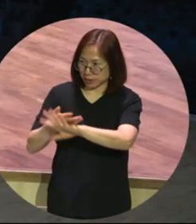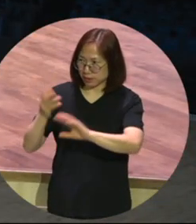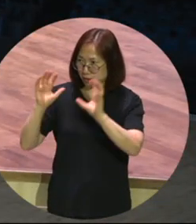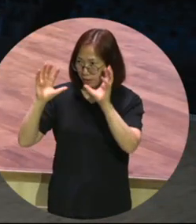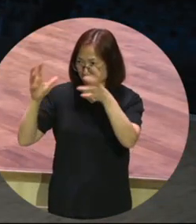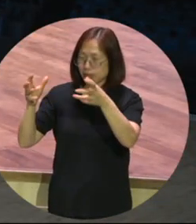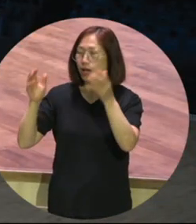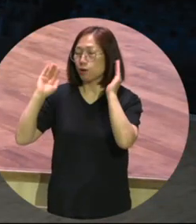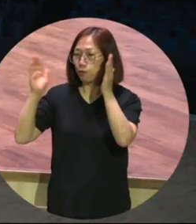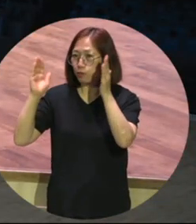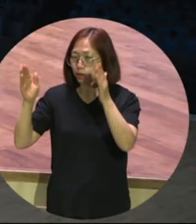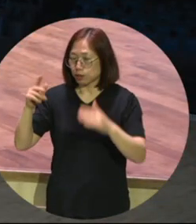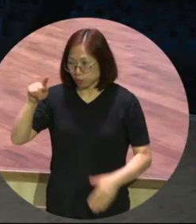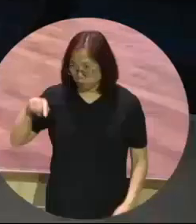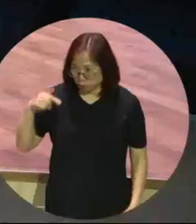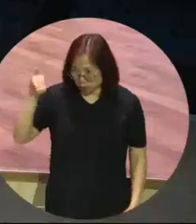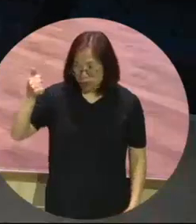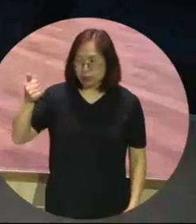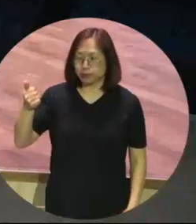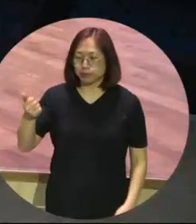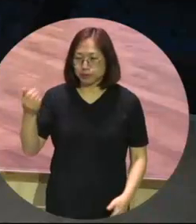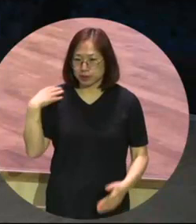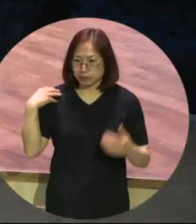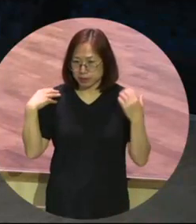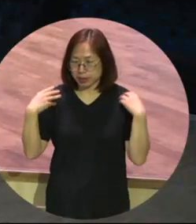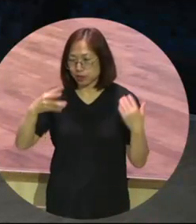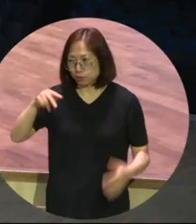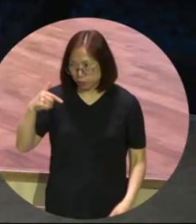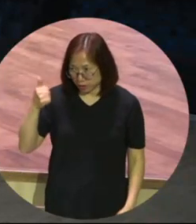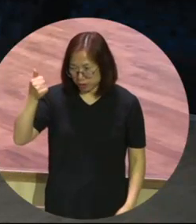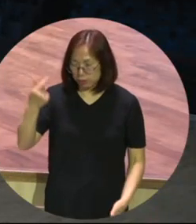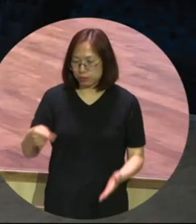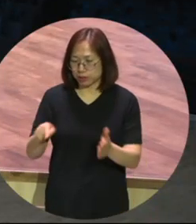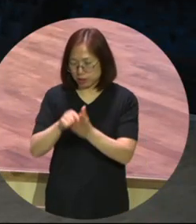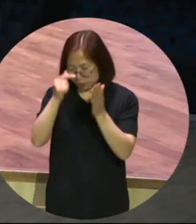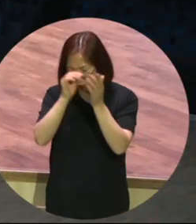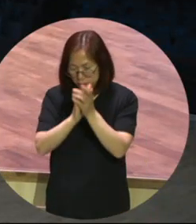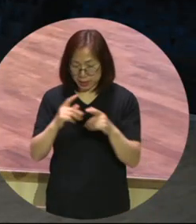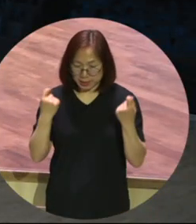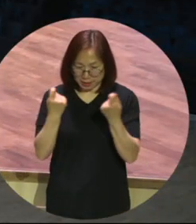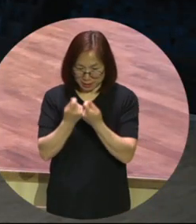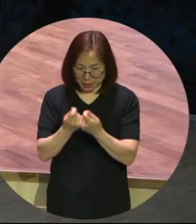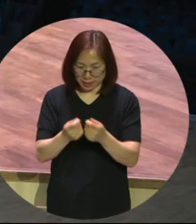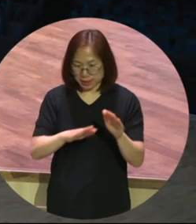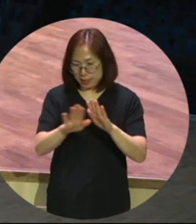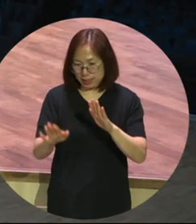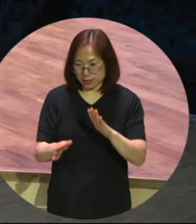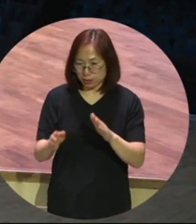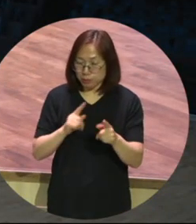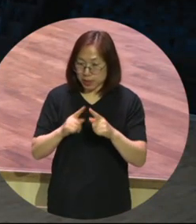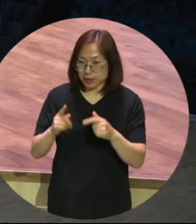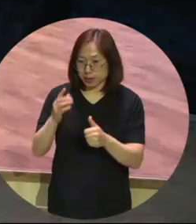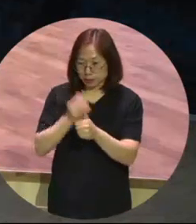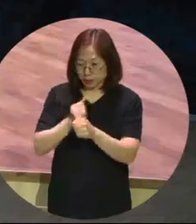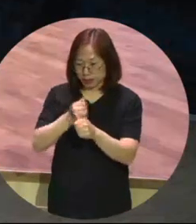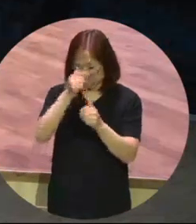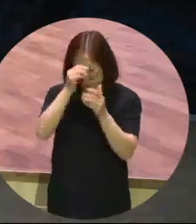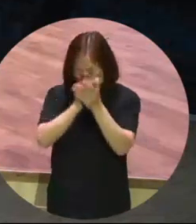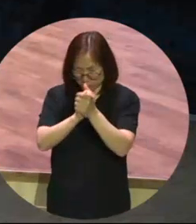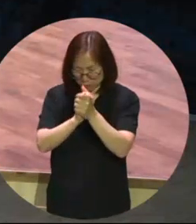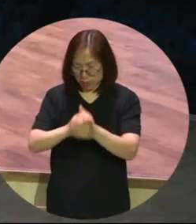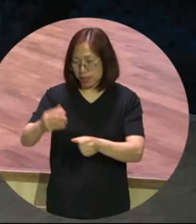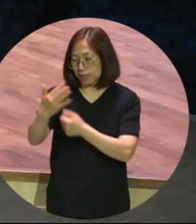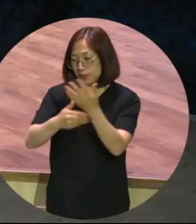담임 목사님 직분을 위해서, 또 담임 목사님과 유목사님을 위해서 기도해 주시고, 개인과 가정을 위해서 오늘 말씀 기억하면서 하나님의 응답이 일어날 수